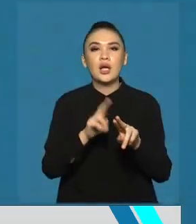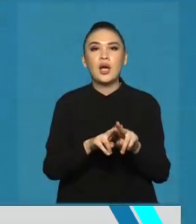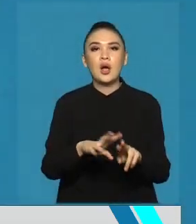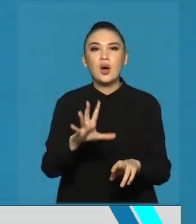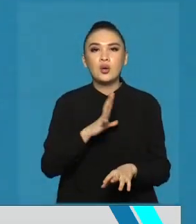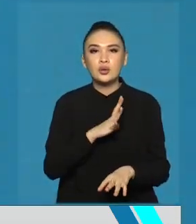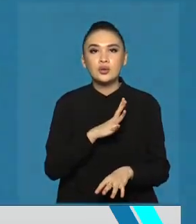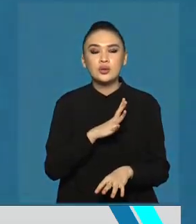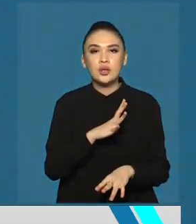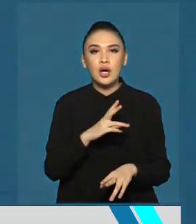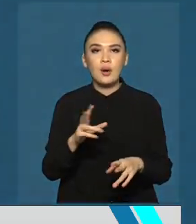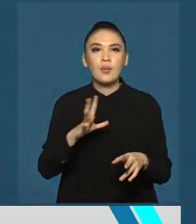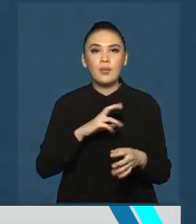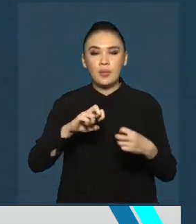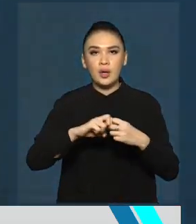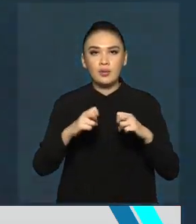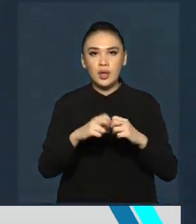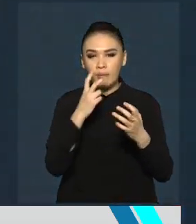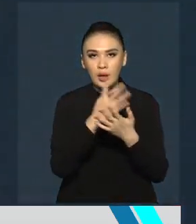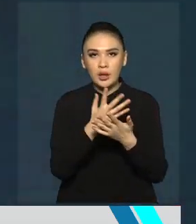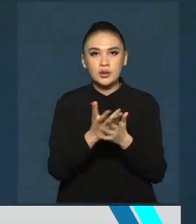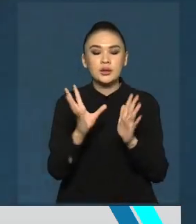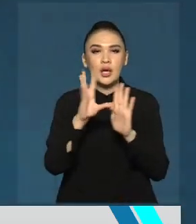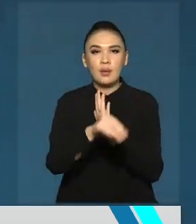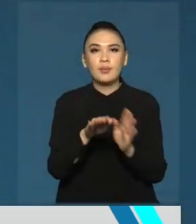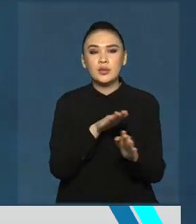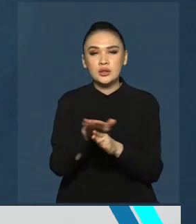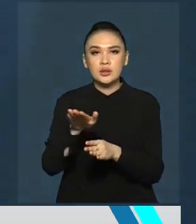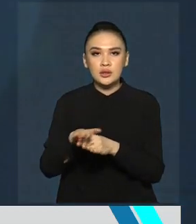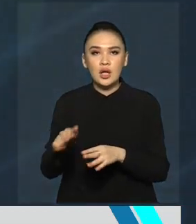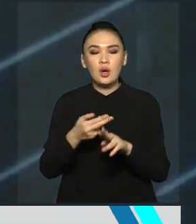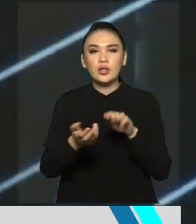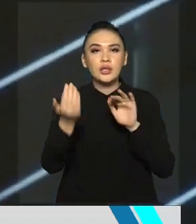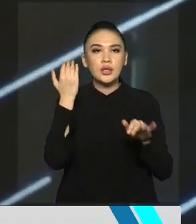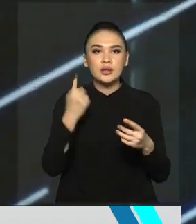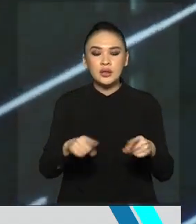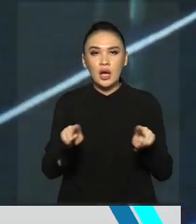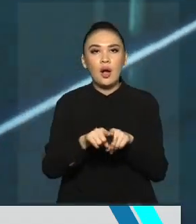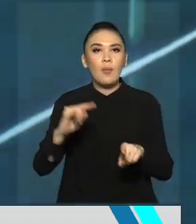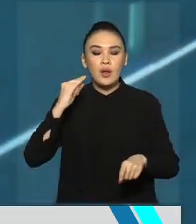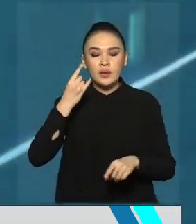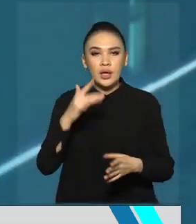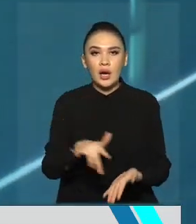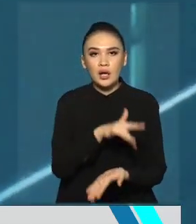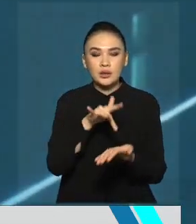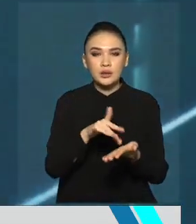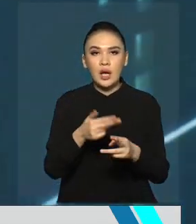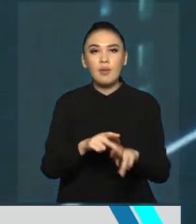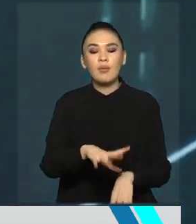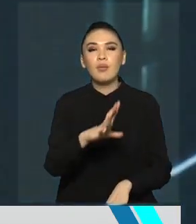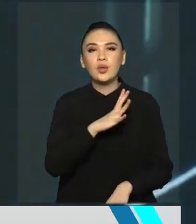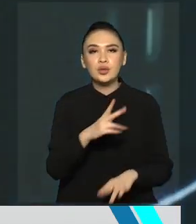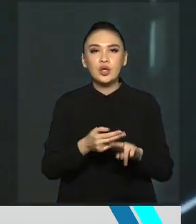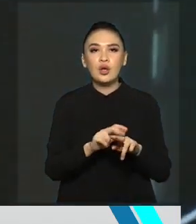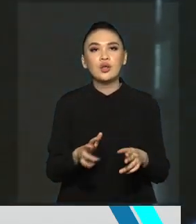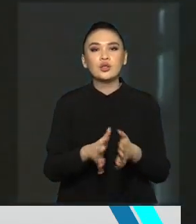осы мәселені кіргізіп жатырмыз, осы міндеттеу мәселесін. Мына кезінде Павлодар қаласында болды, үлкен